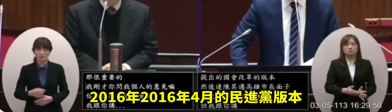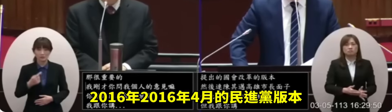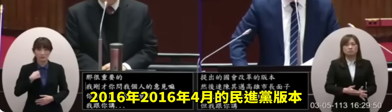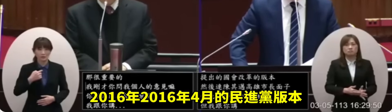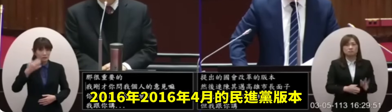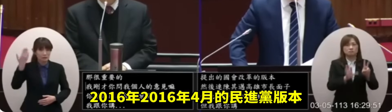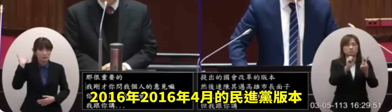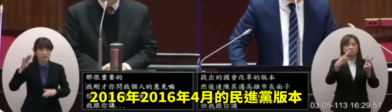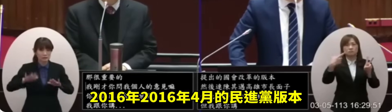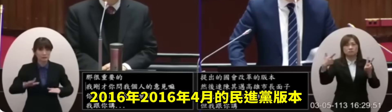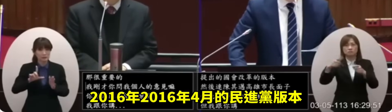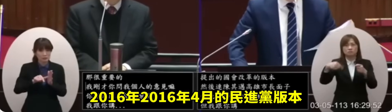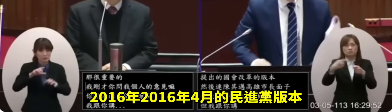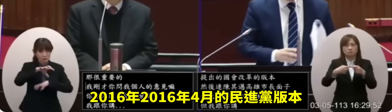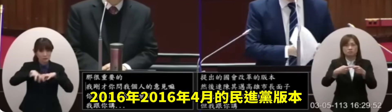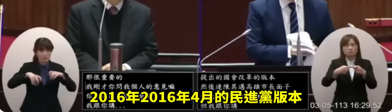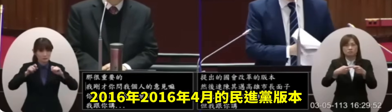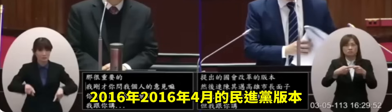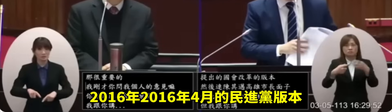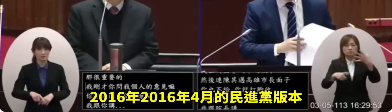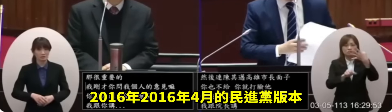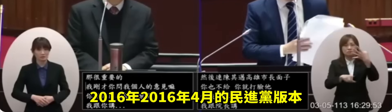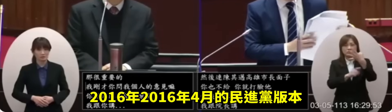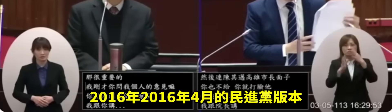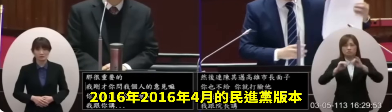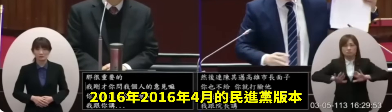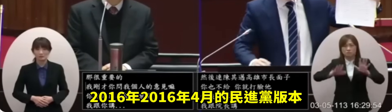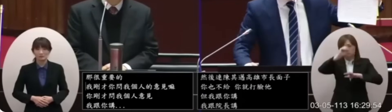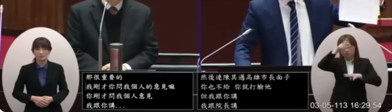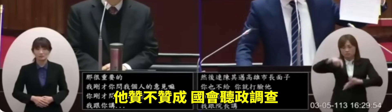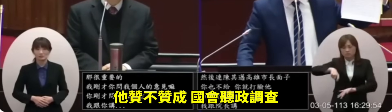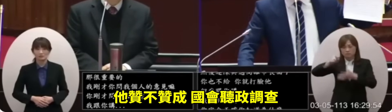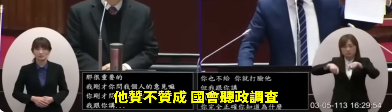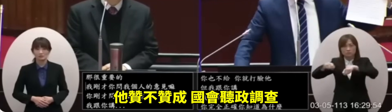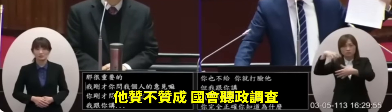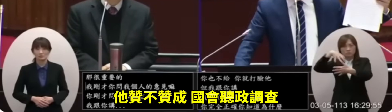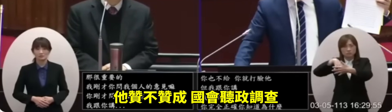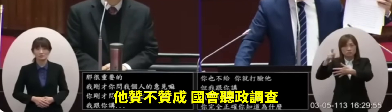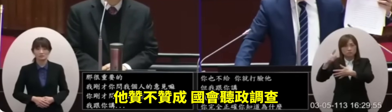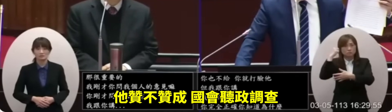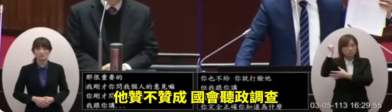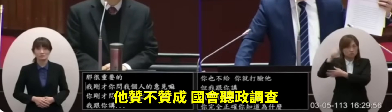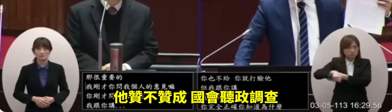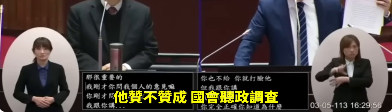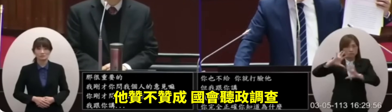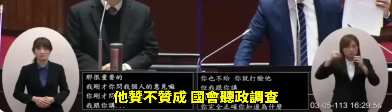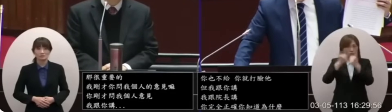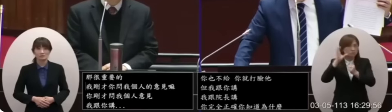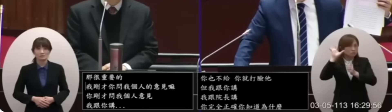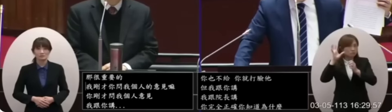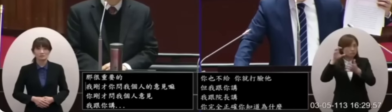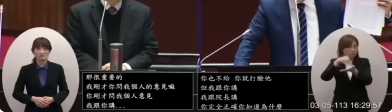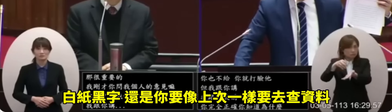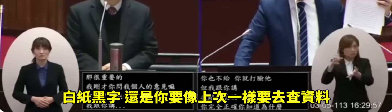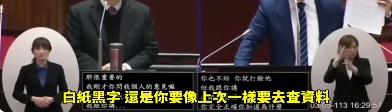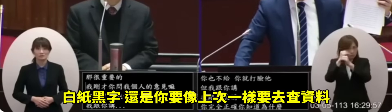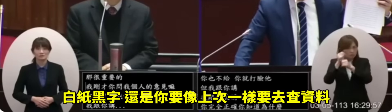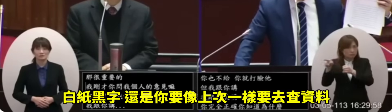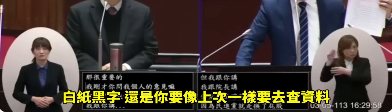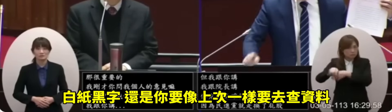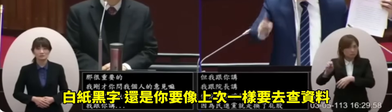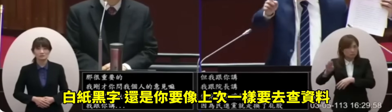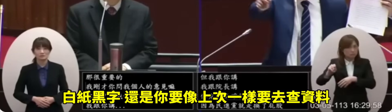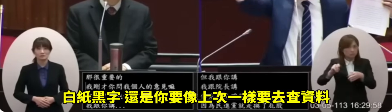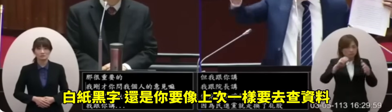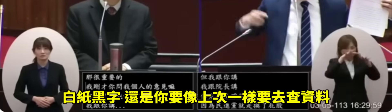空。 二零一六年四月的民进党版本，他赞不赞成国会听证调查？白纸黑